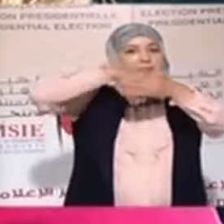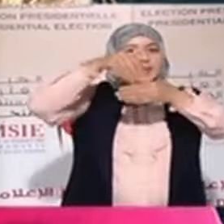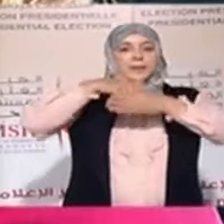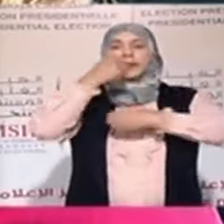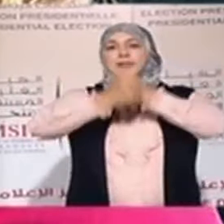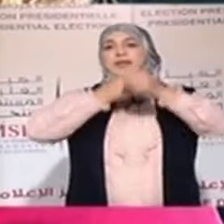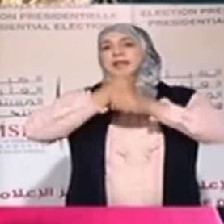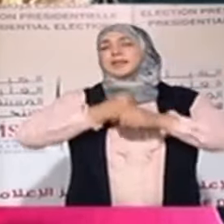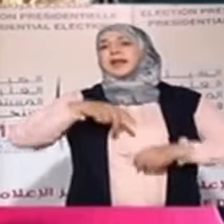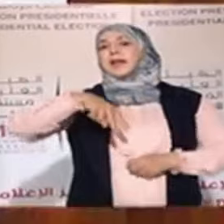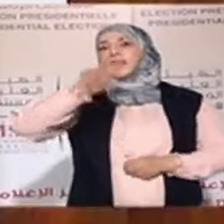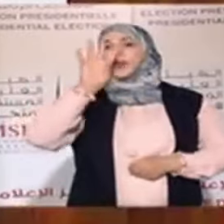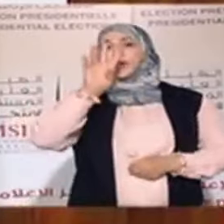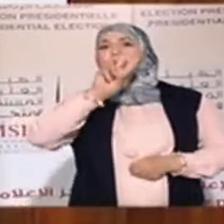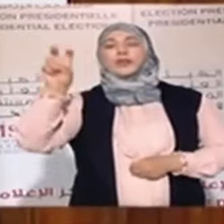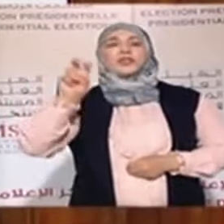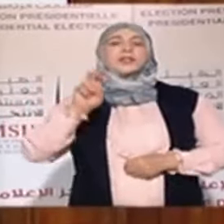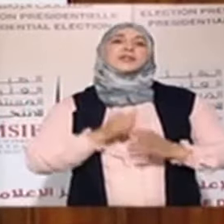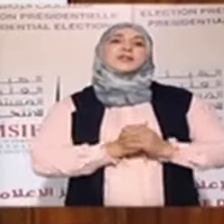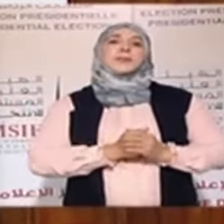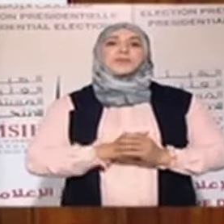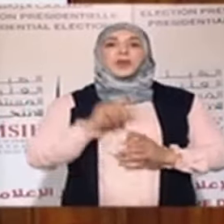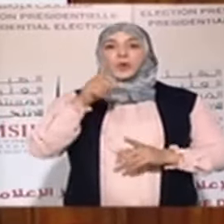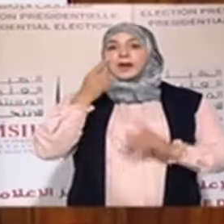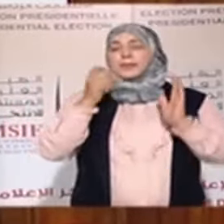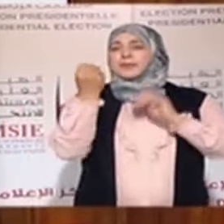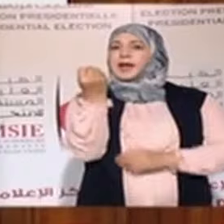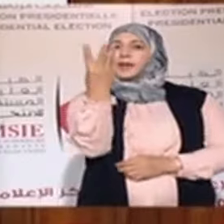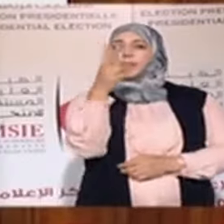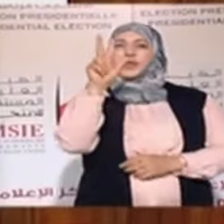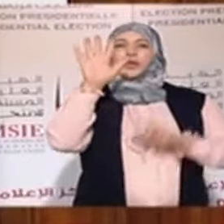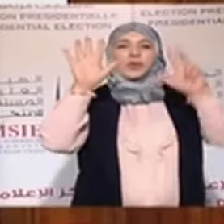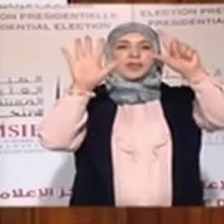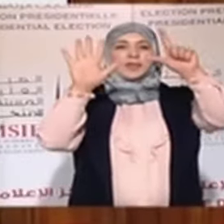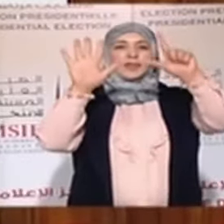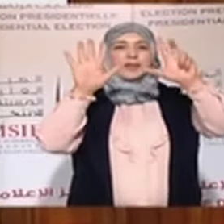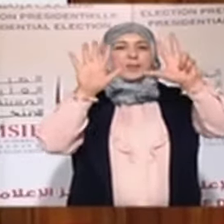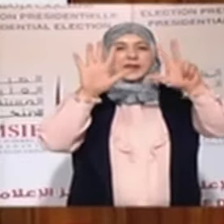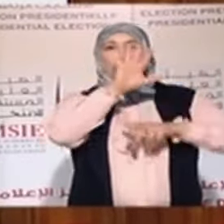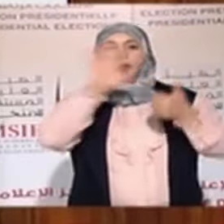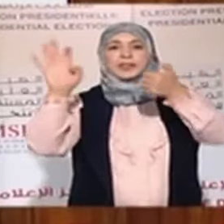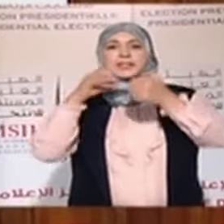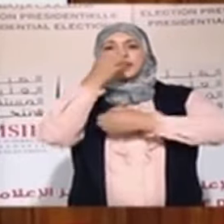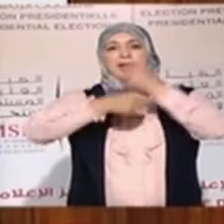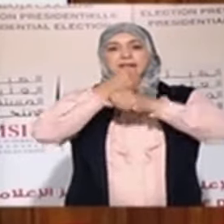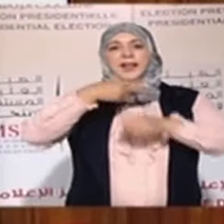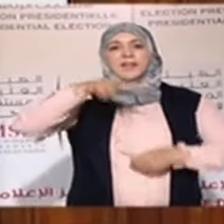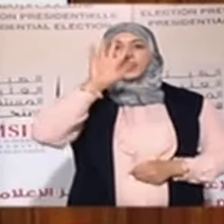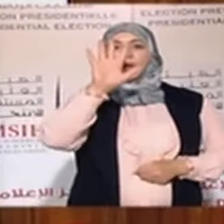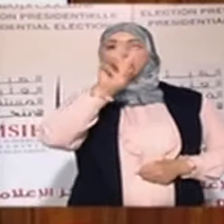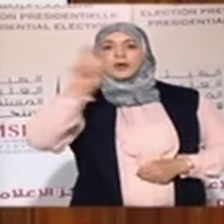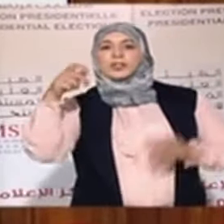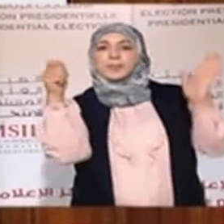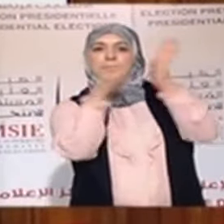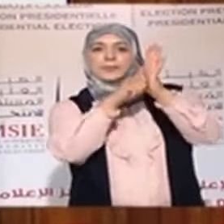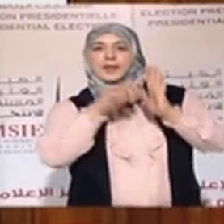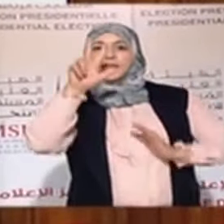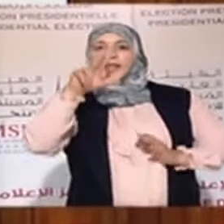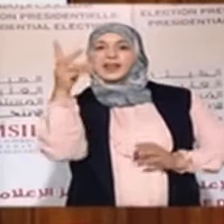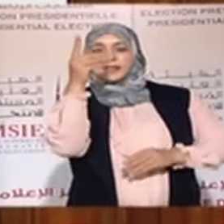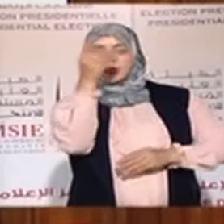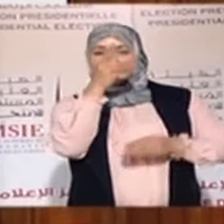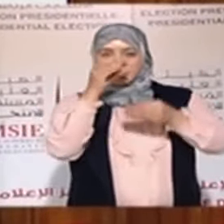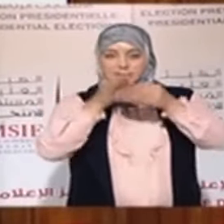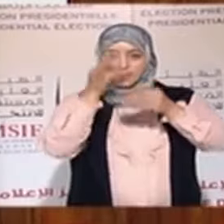لسنة 2024، وعلى الأمر عدد 468 لسنة 2024 المؤرخ في 3